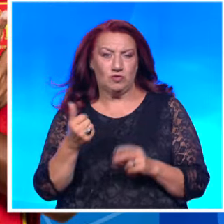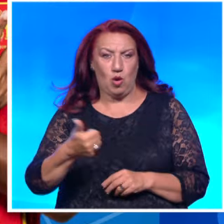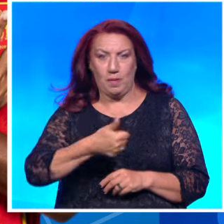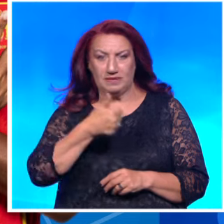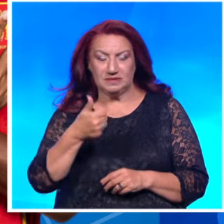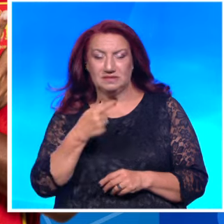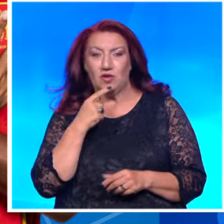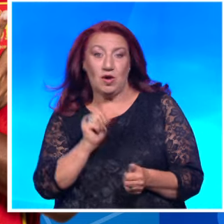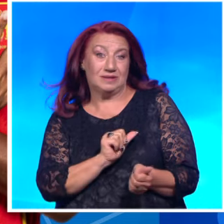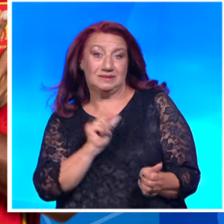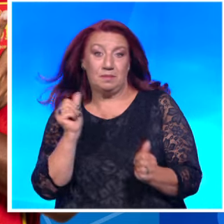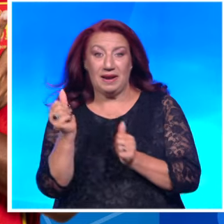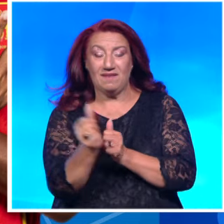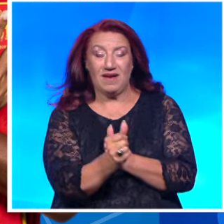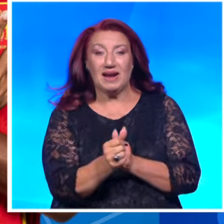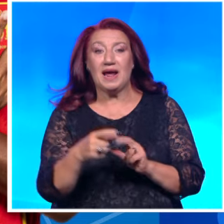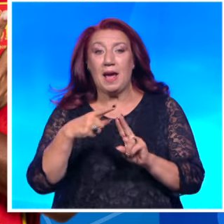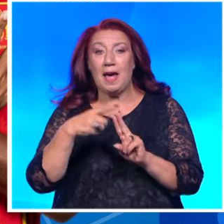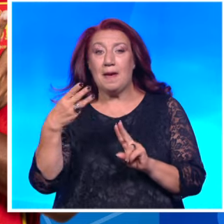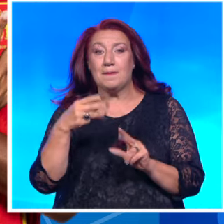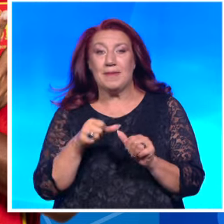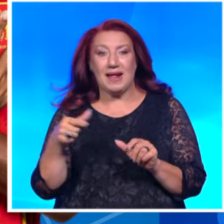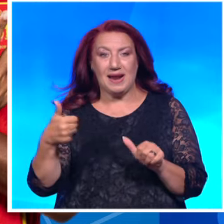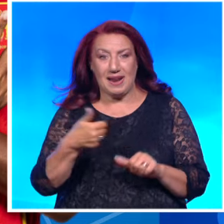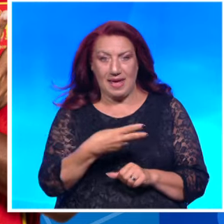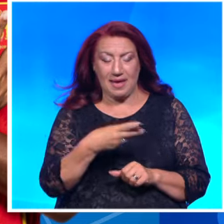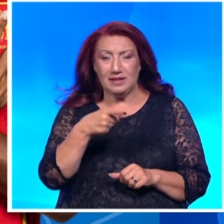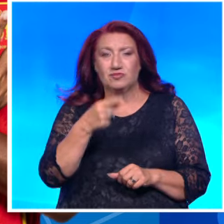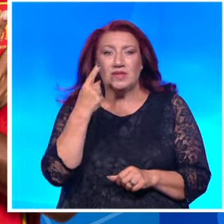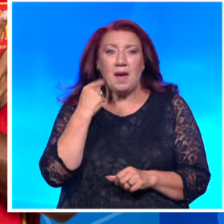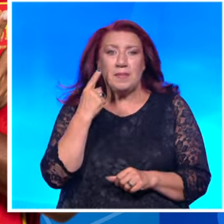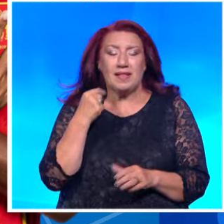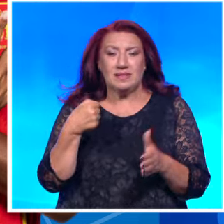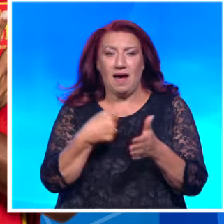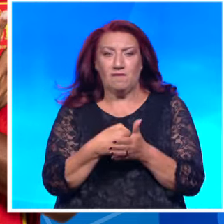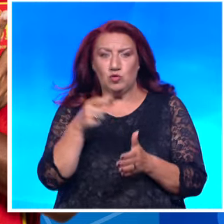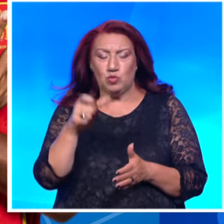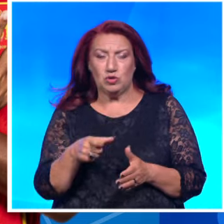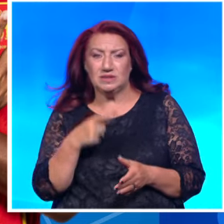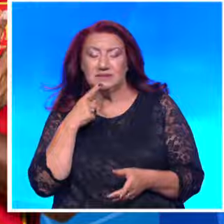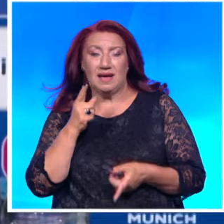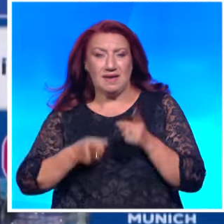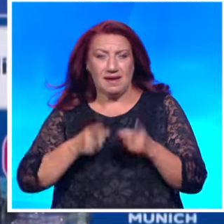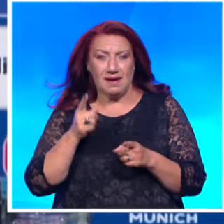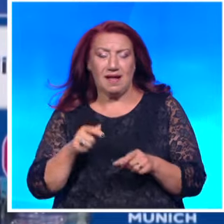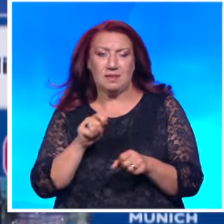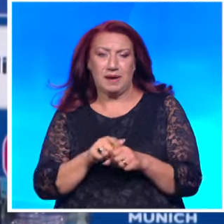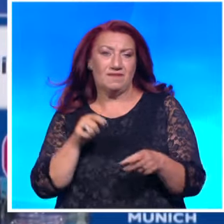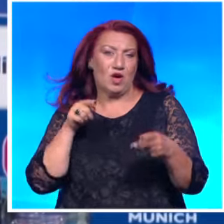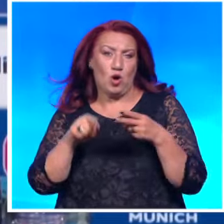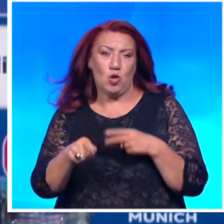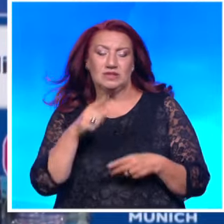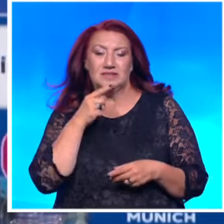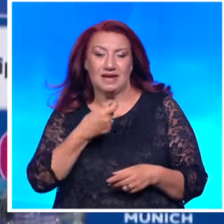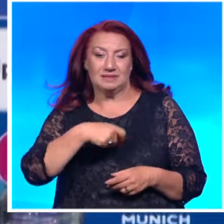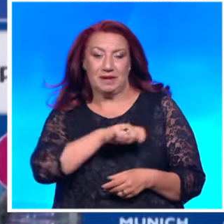краля на футбола Пеле. Той е най-младият играч на еврофинали и най-младият футболист играл и вкарвал за Испания. Това е сбъдната